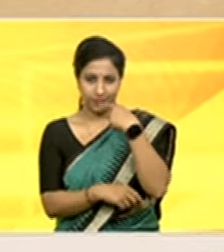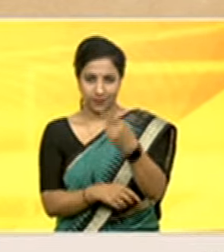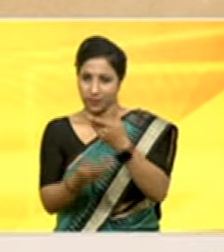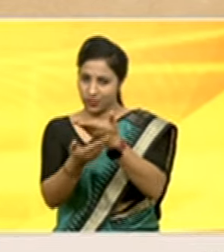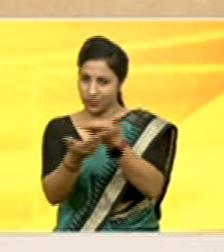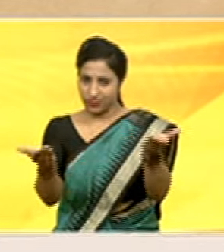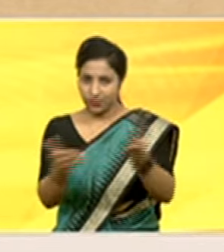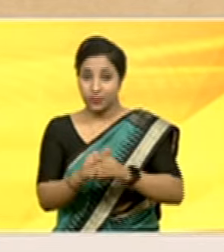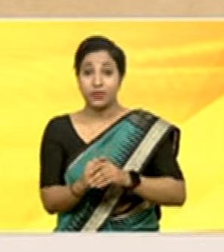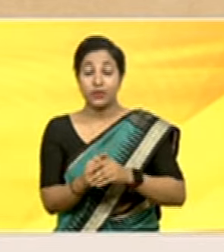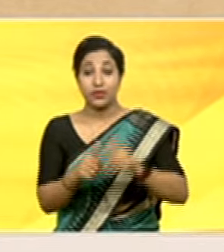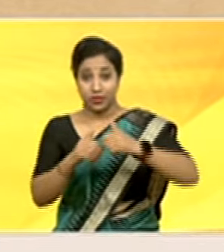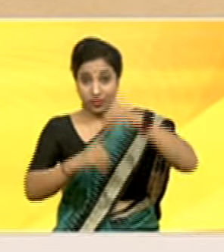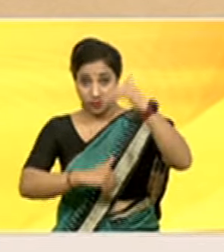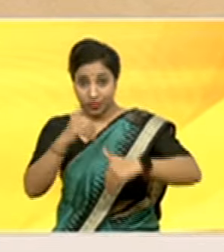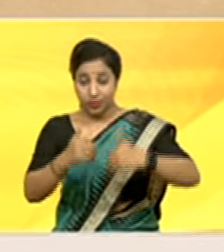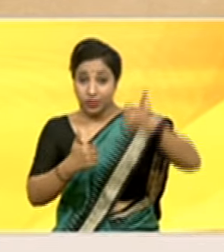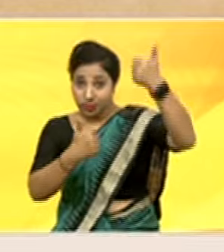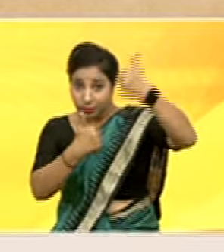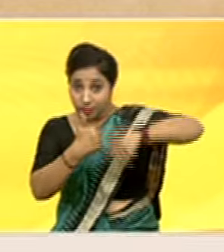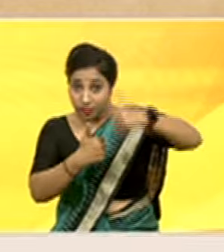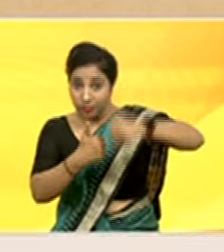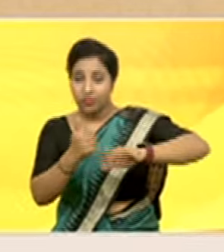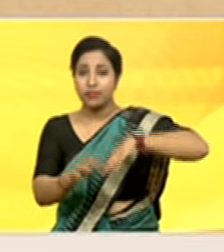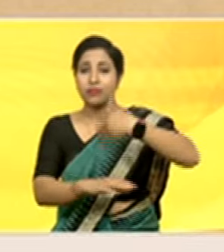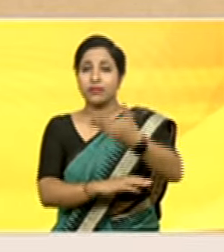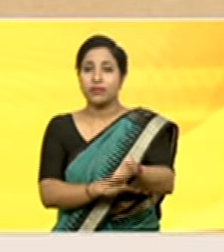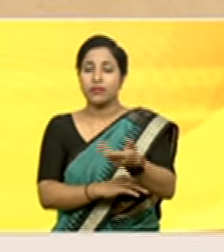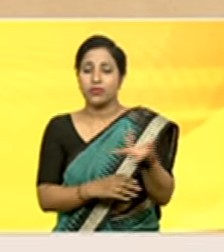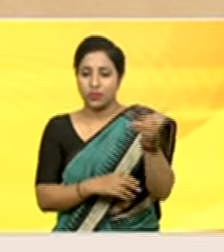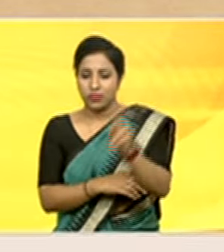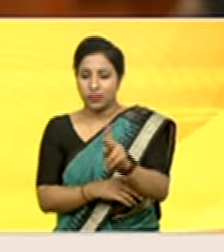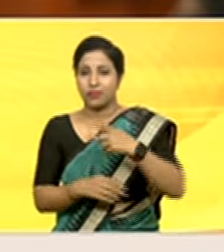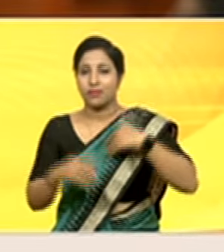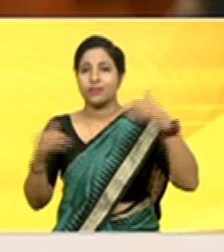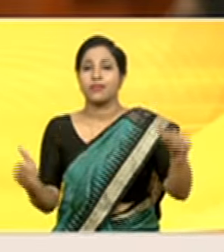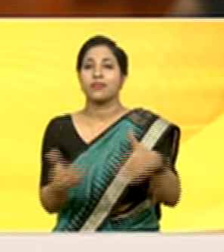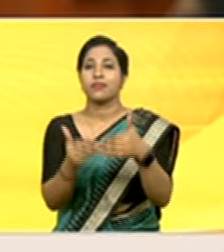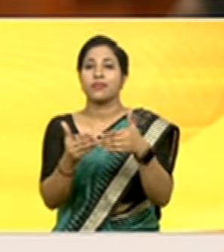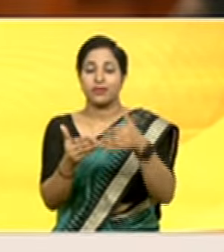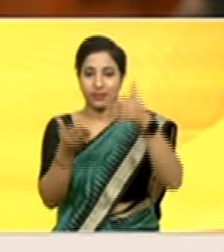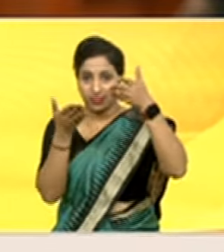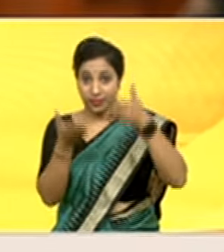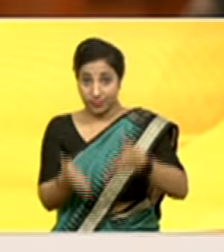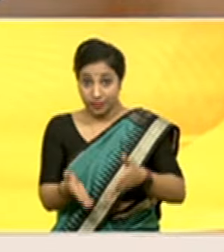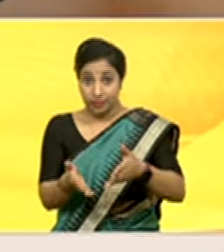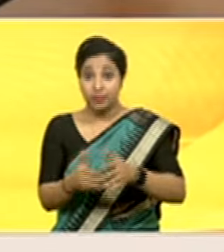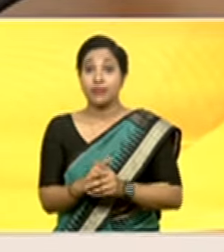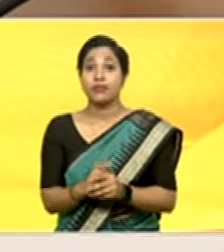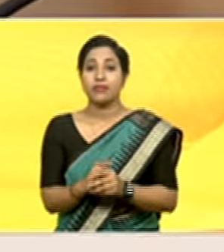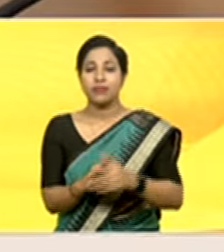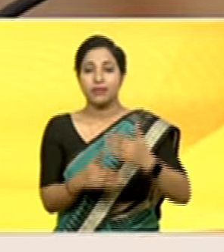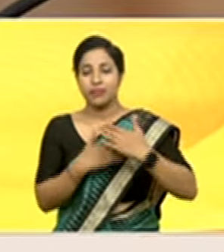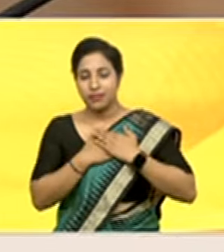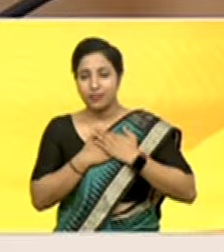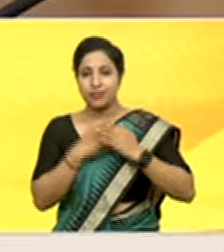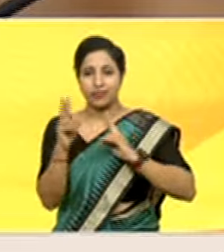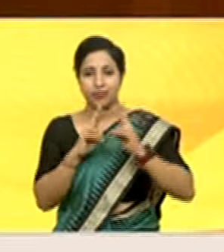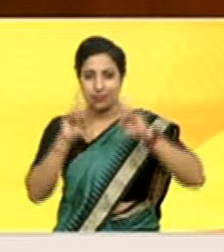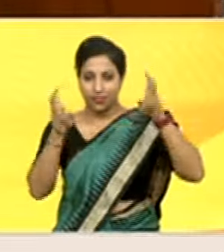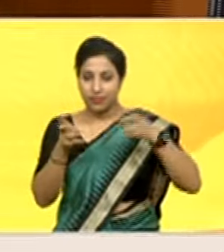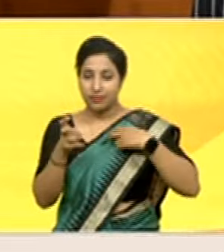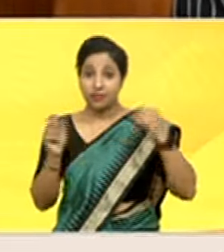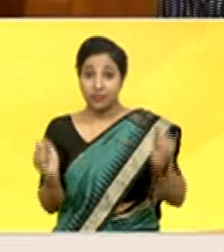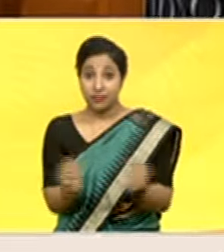कि चुनाव नतीजों के बात फिर मिलूँगा और आज मन की बात के